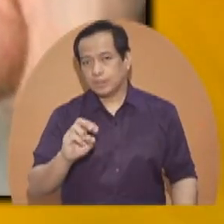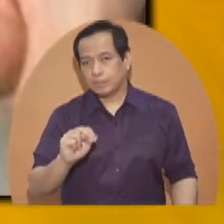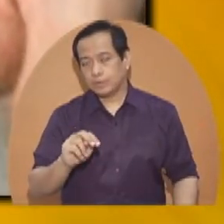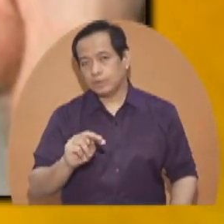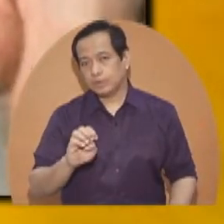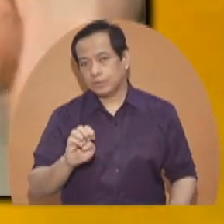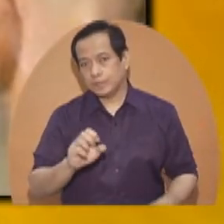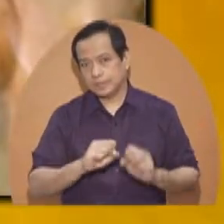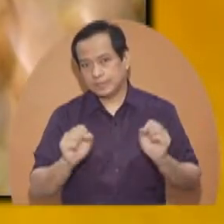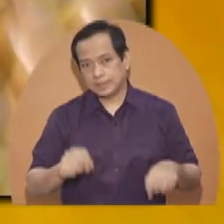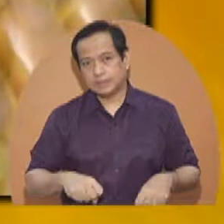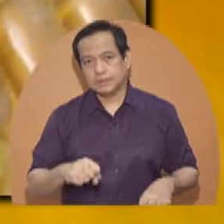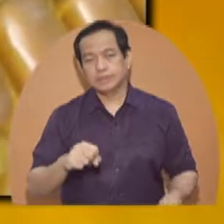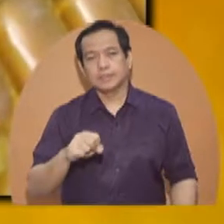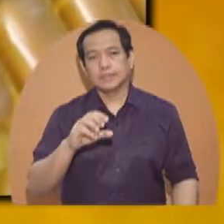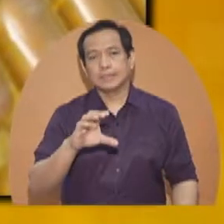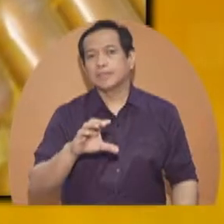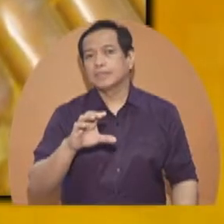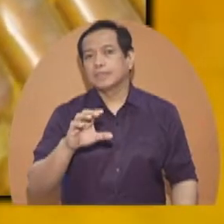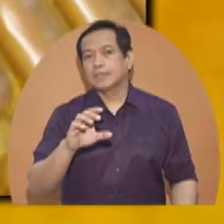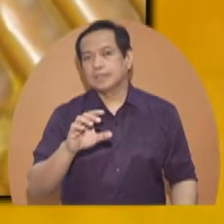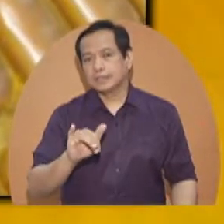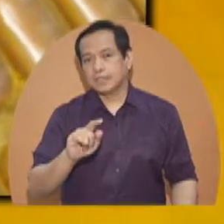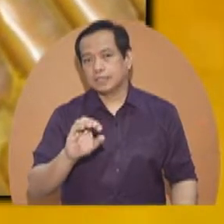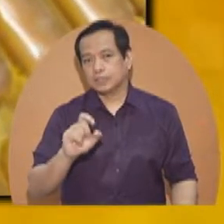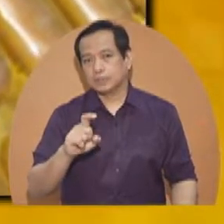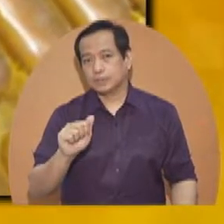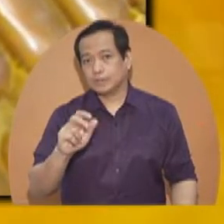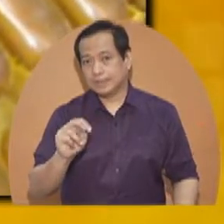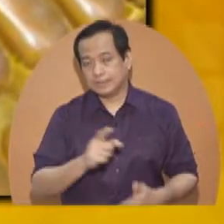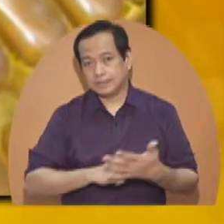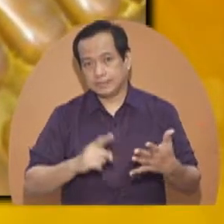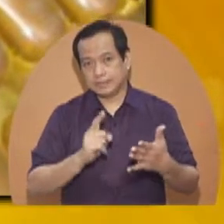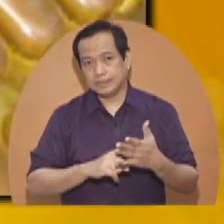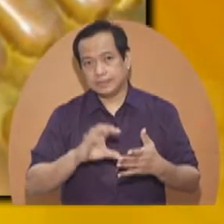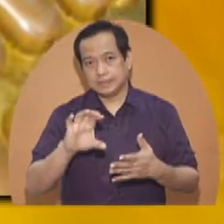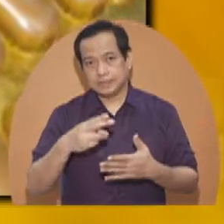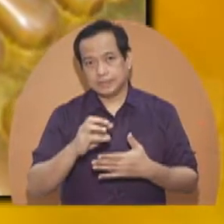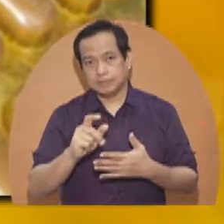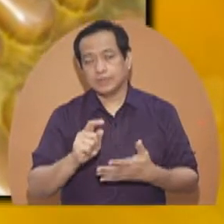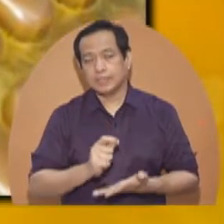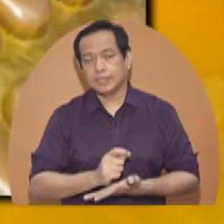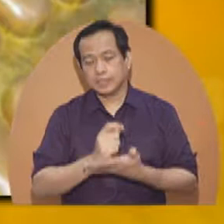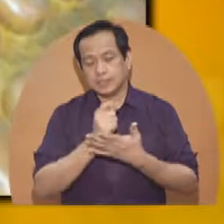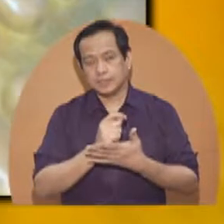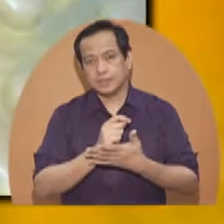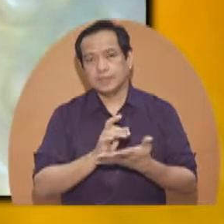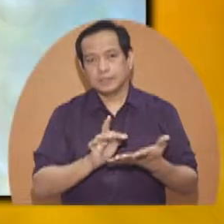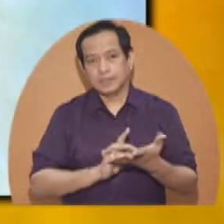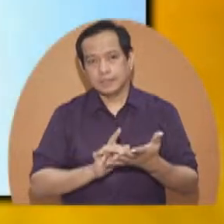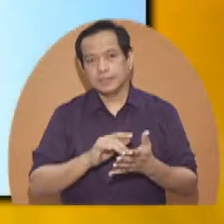autoimmune system. Ang cytoxan ay isang chemotherapy na ang gamot ay nasa